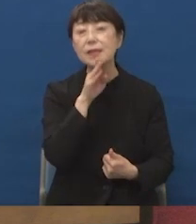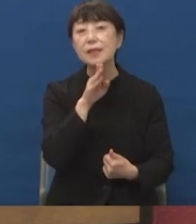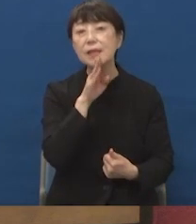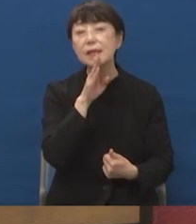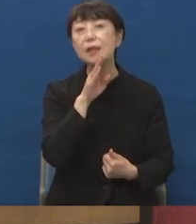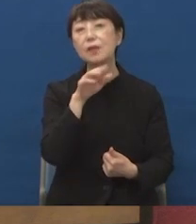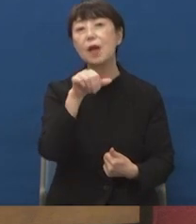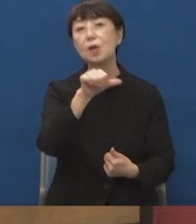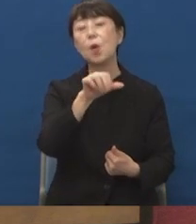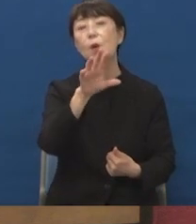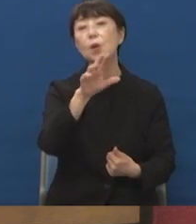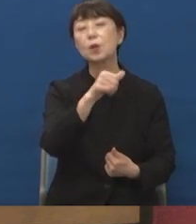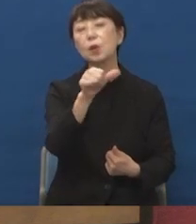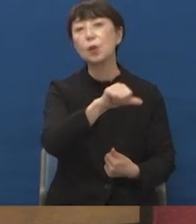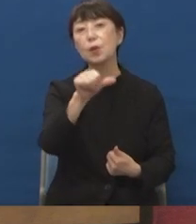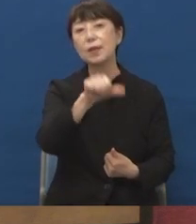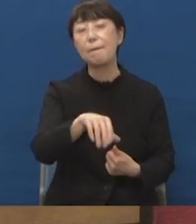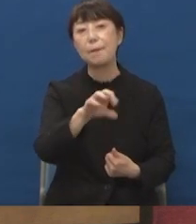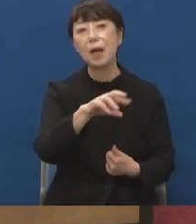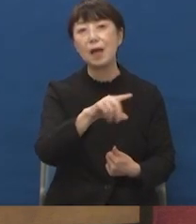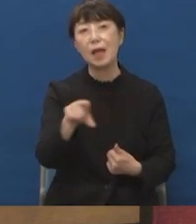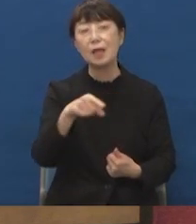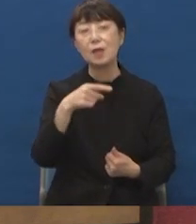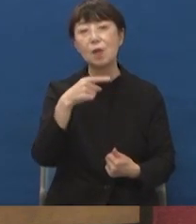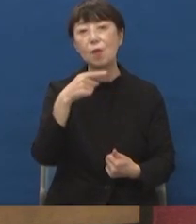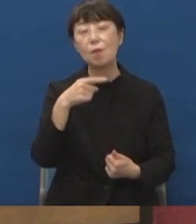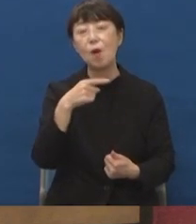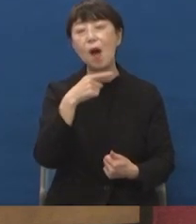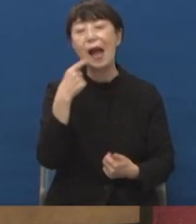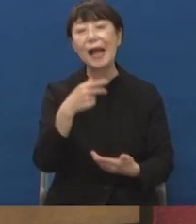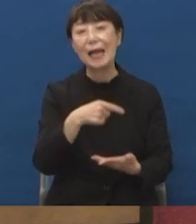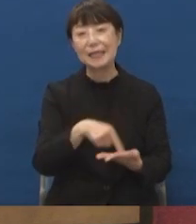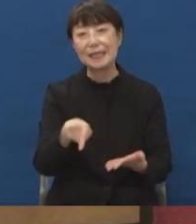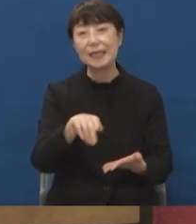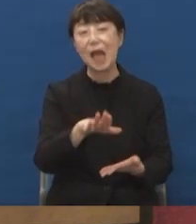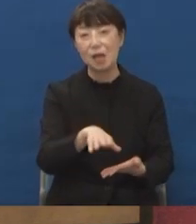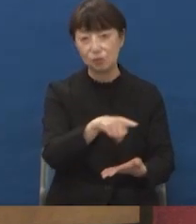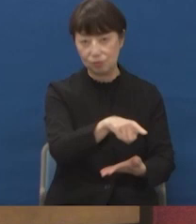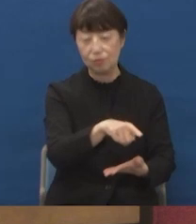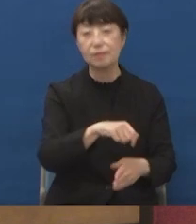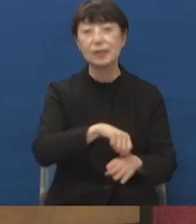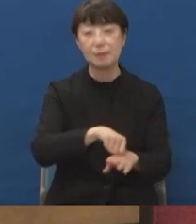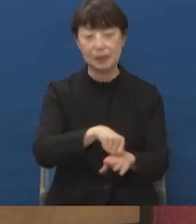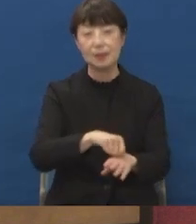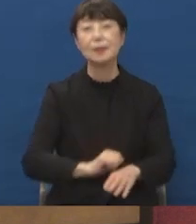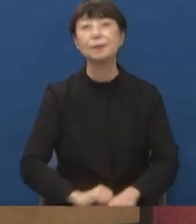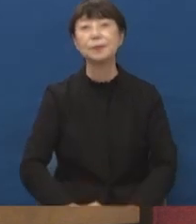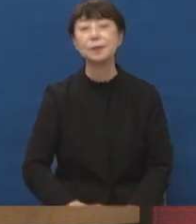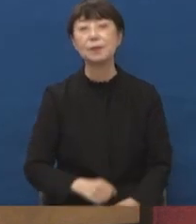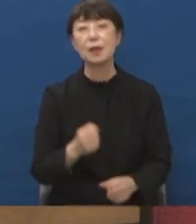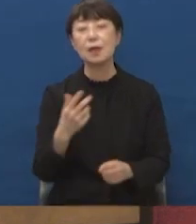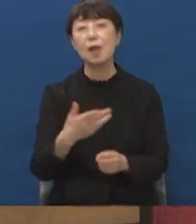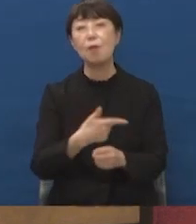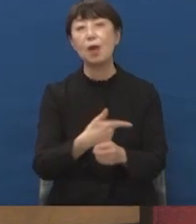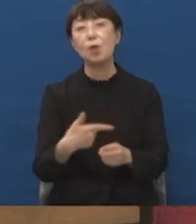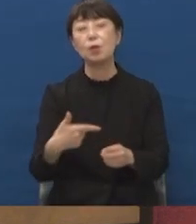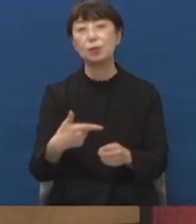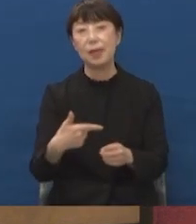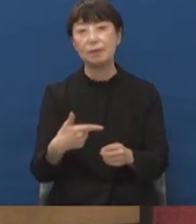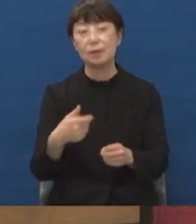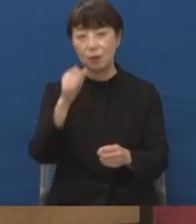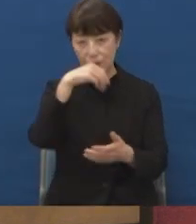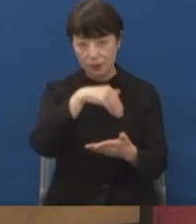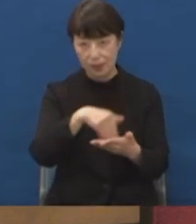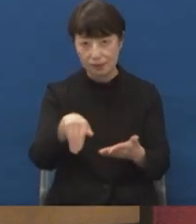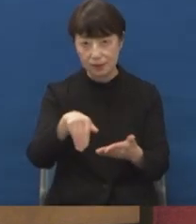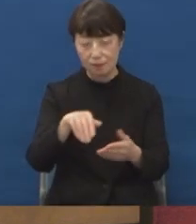円の赤字と、今なお厳しい経営状況になっております。令和6年度予算においても、コロナ禍前の状況